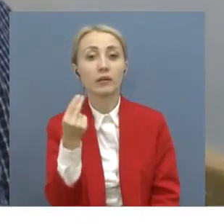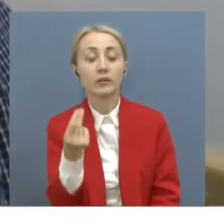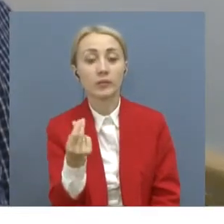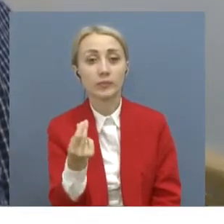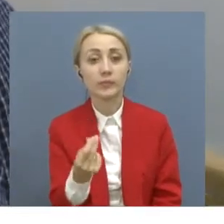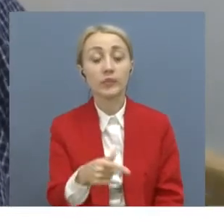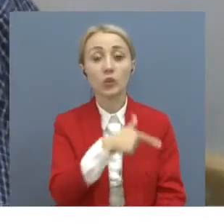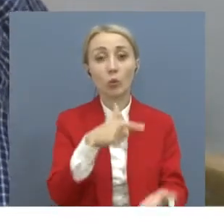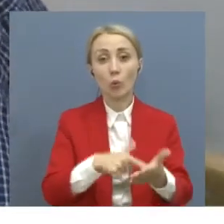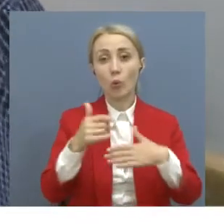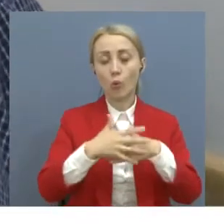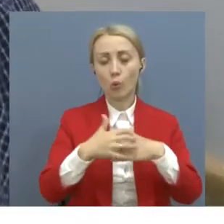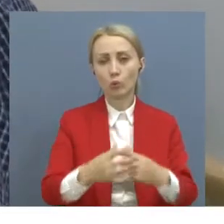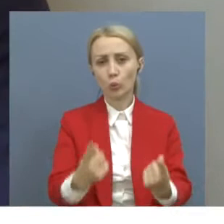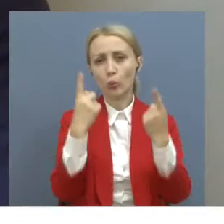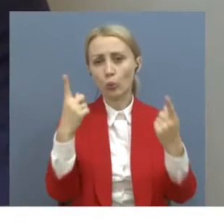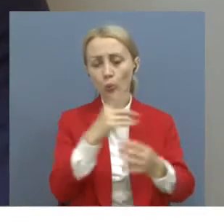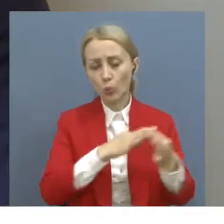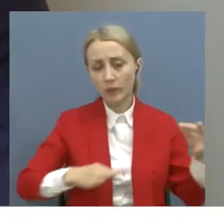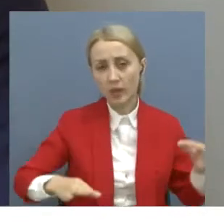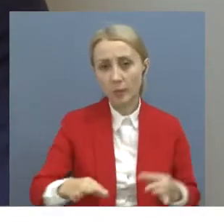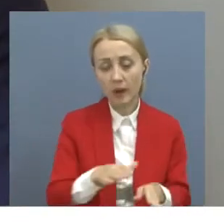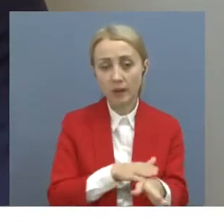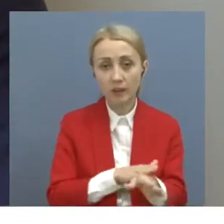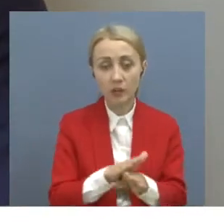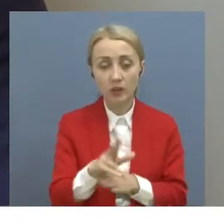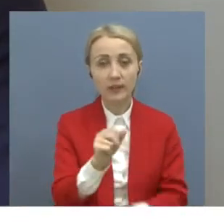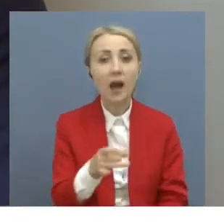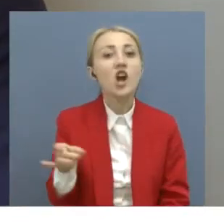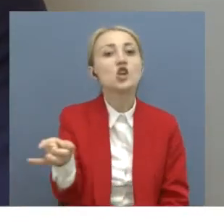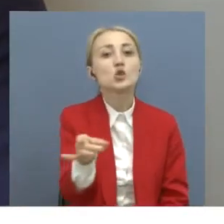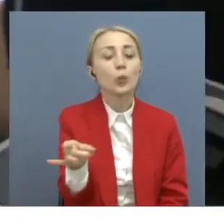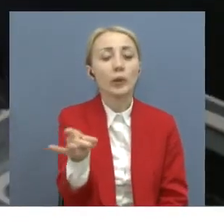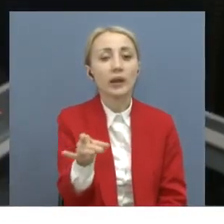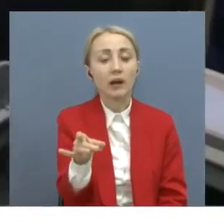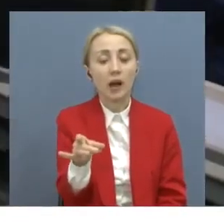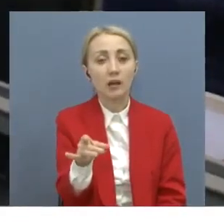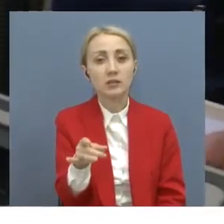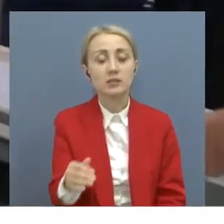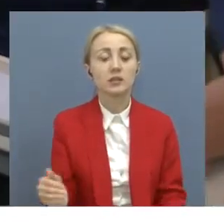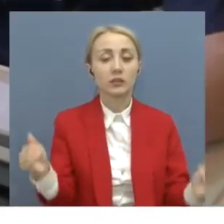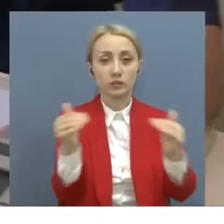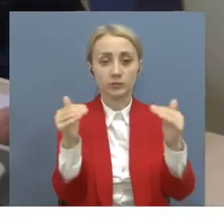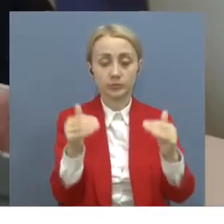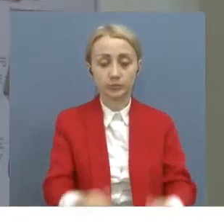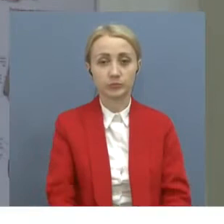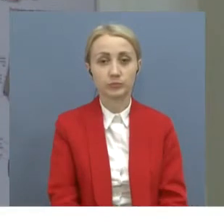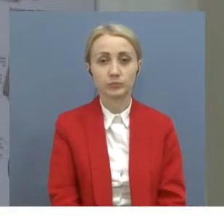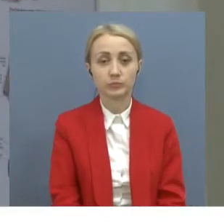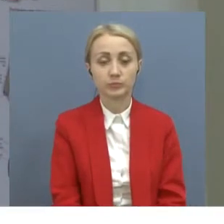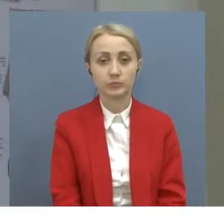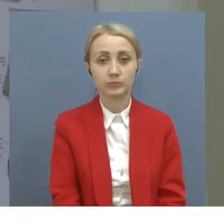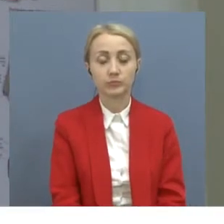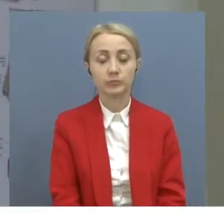миллиард теңге. Көкшетау қаласында мемлекеттік жекеменшік әріптестік аясында жүзеге асырылатын ең ірі жоба республикалық деңгейде